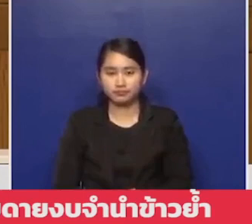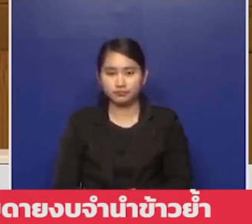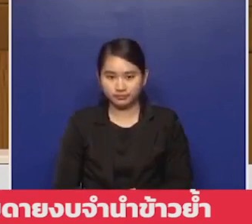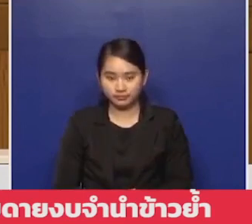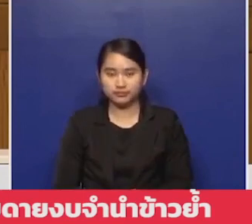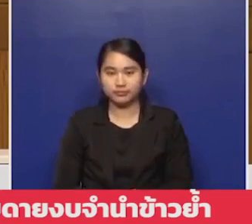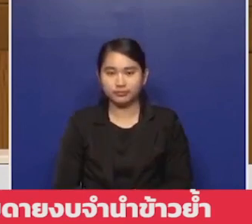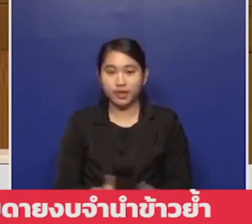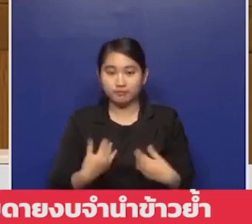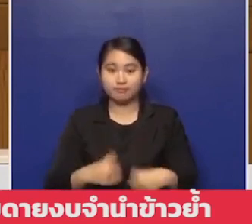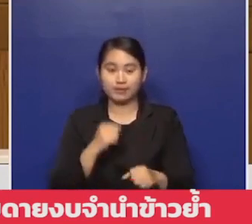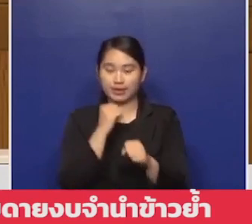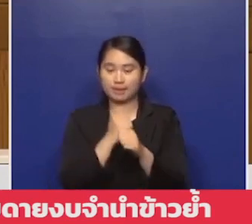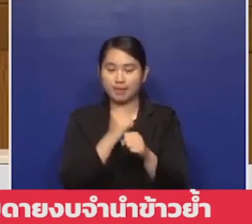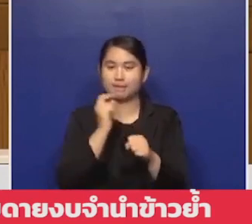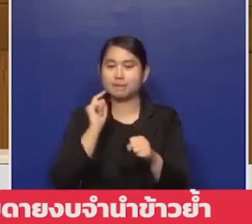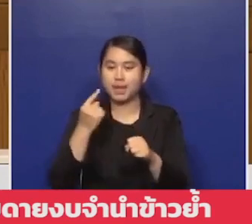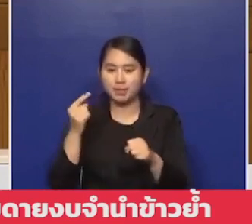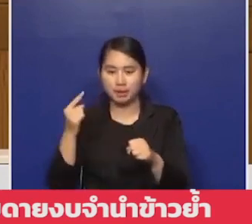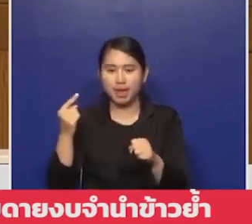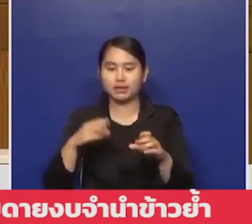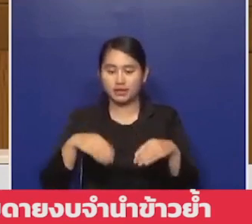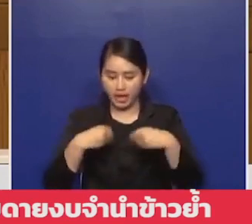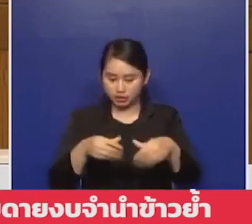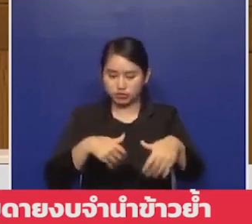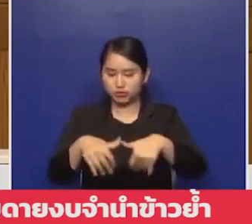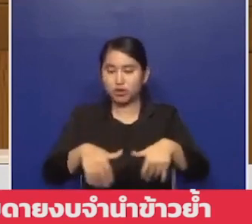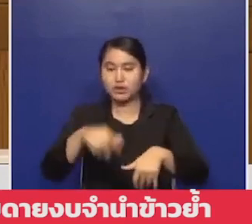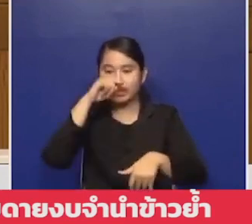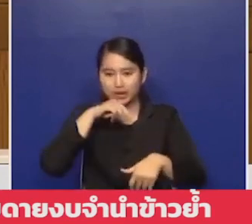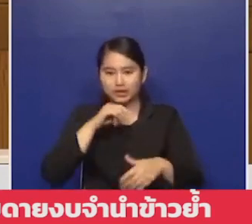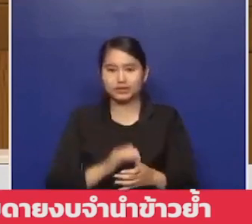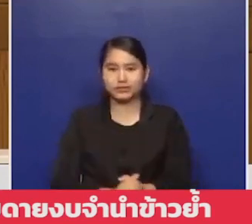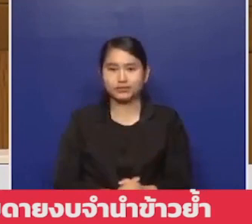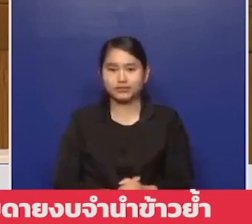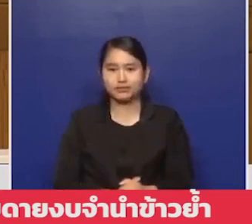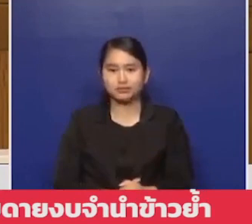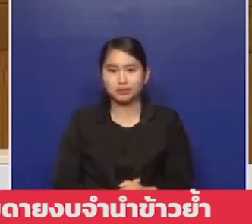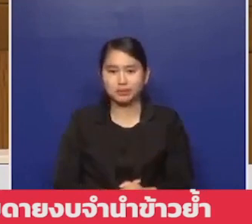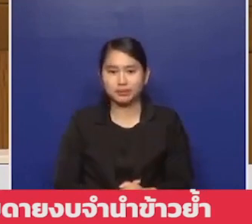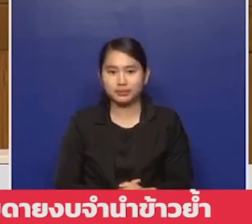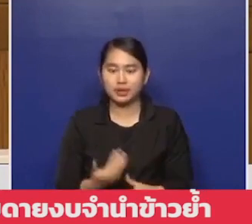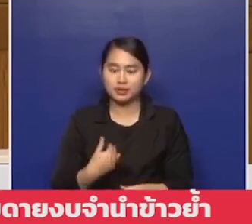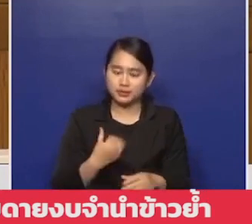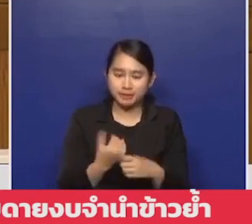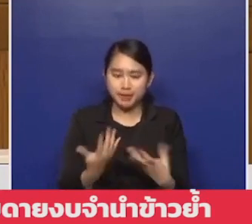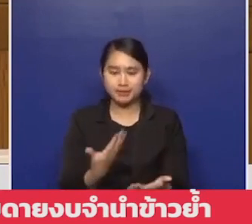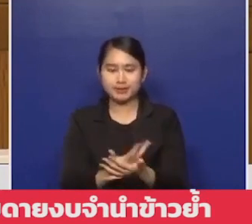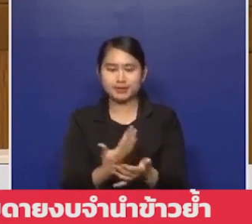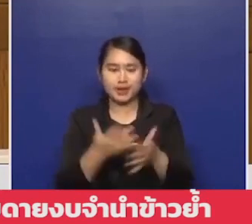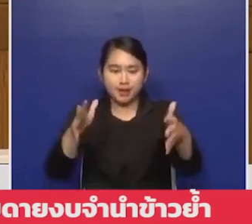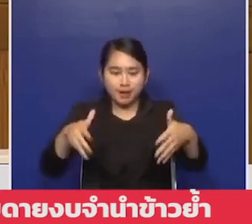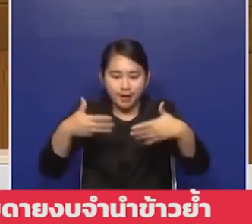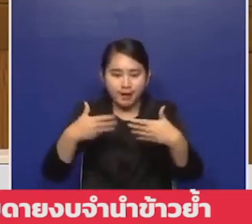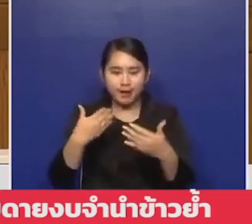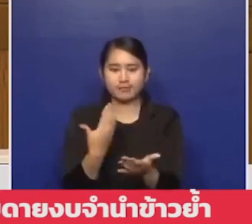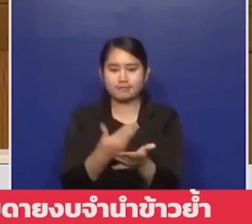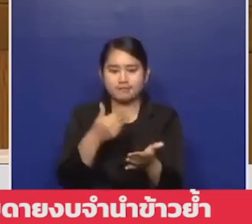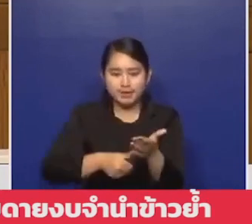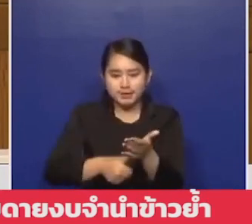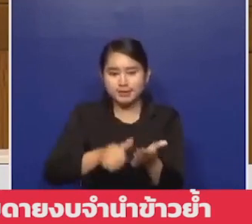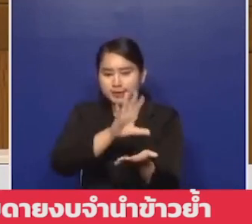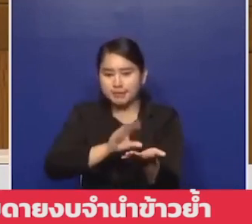ราขอให้ทุกคนอยู่กันอย่างปกติในประเทศไทยไม่ว่าจะเป็นประชาธิปไตยแบบไหนก็ต้องมีกฎหมายซึ่งจะทำให้สังคมนั้